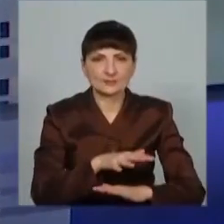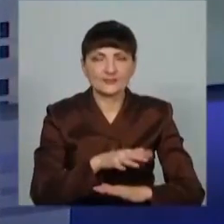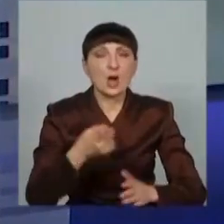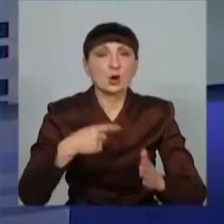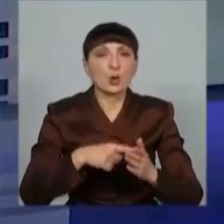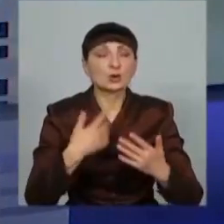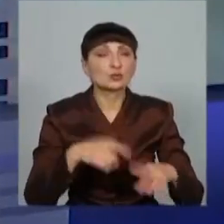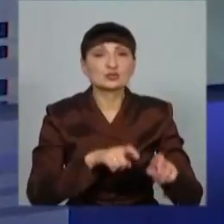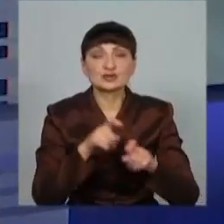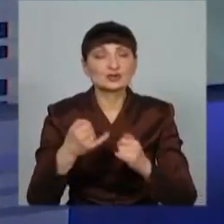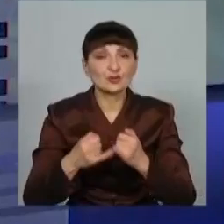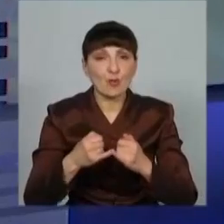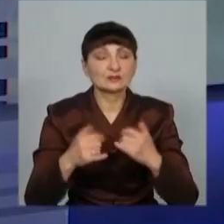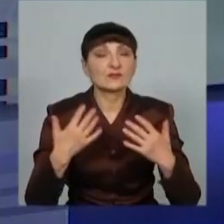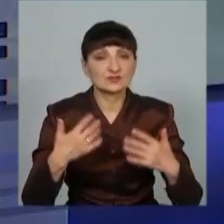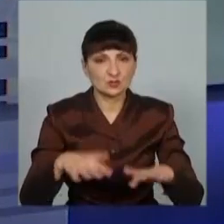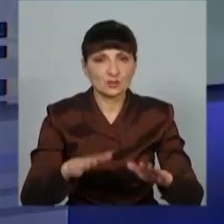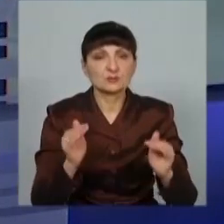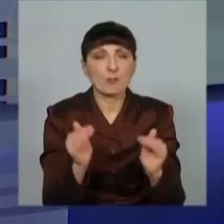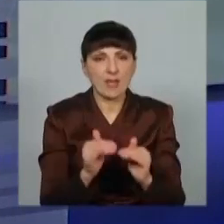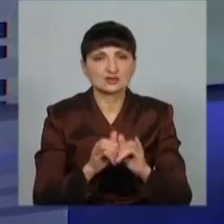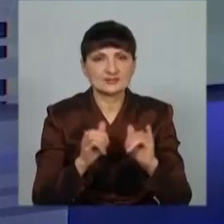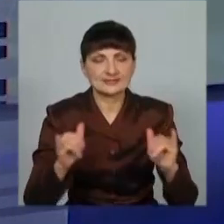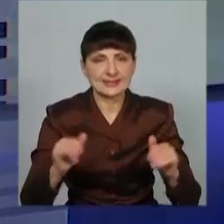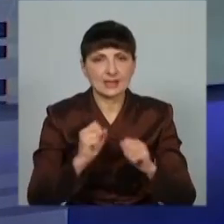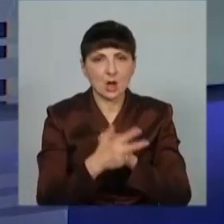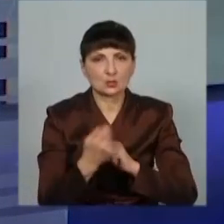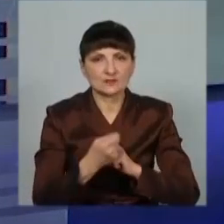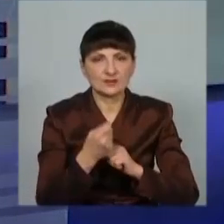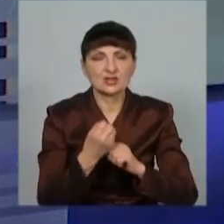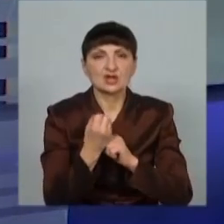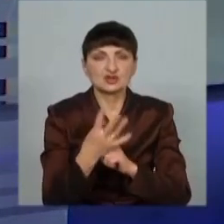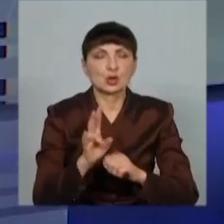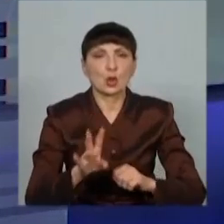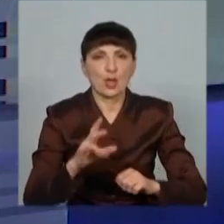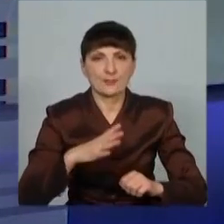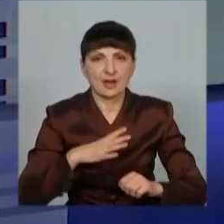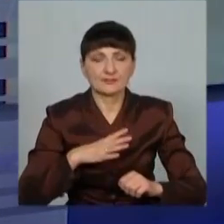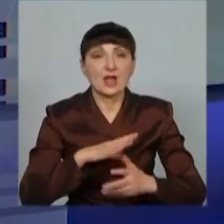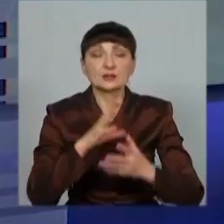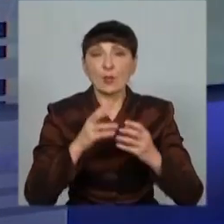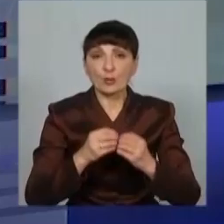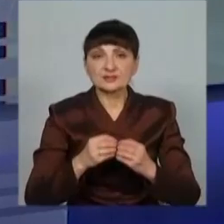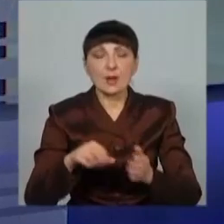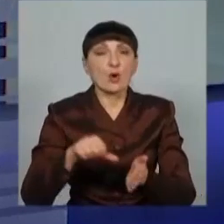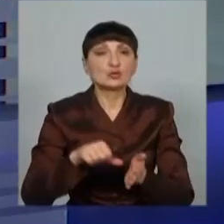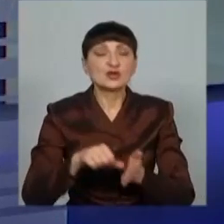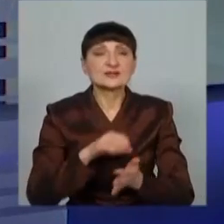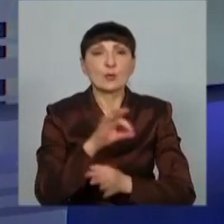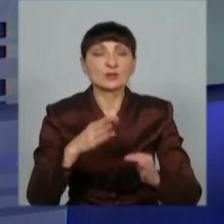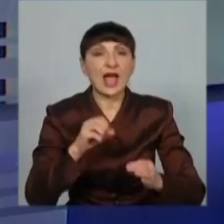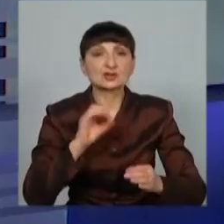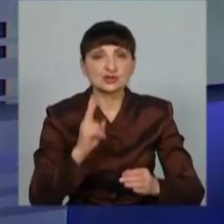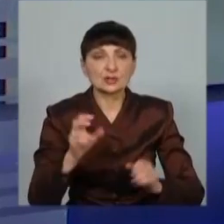город покинул желтую зону по темпам распространения коронавируса еще 14 ноября. Таким образом, участники проекта